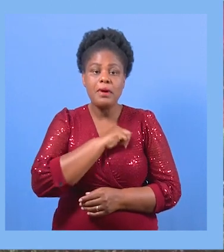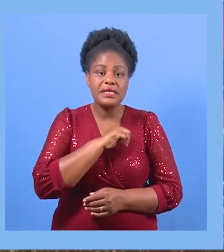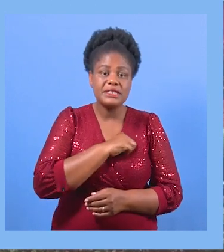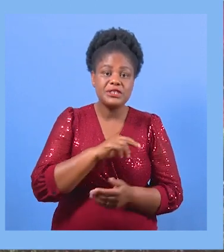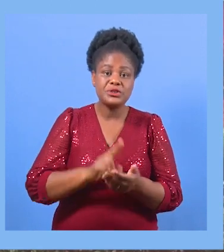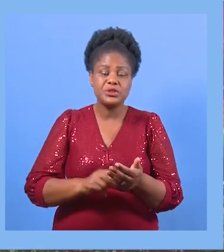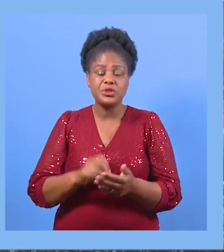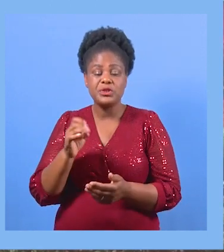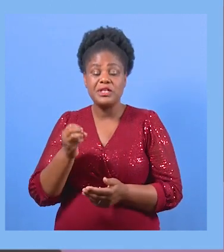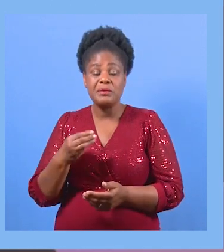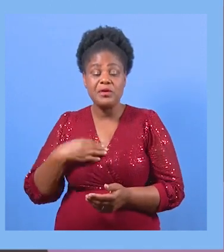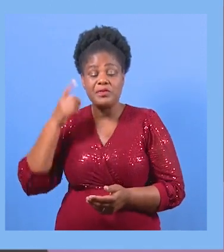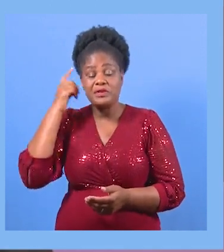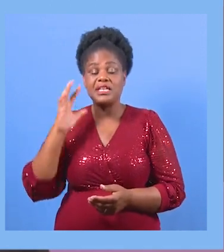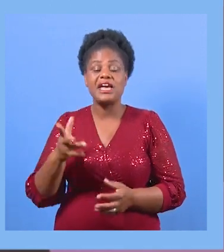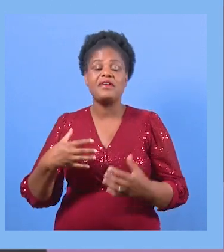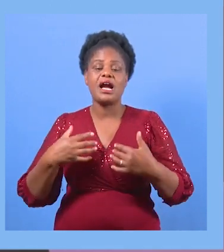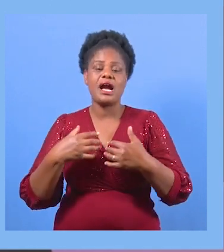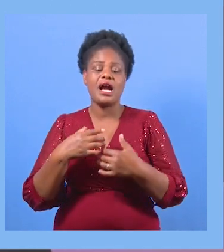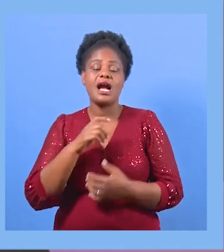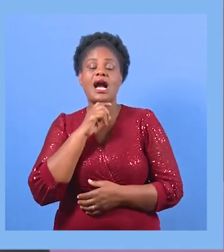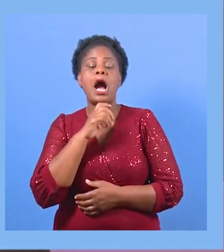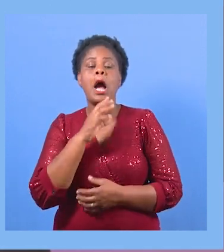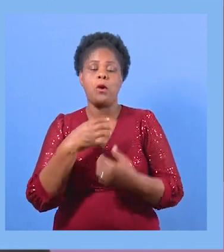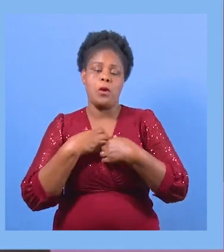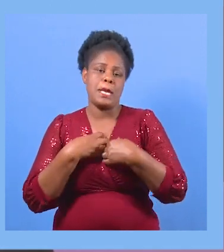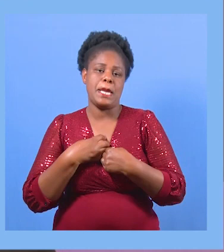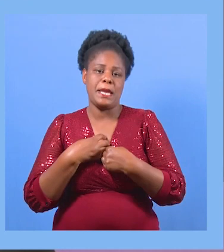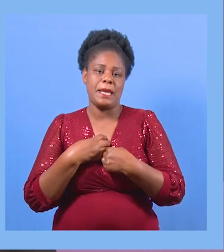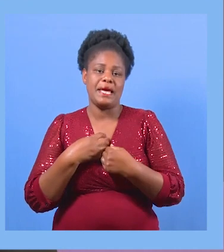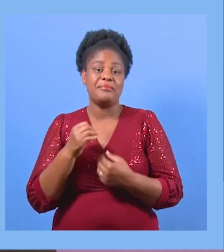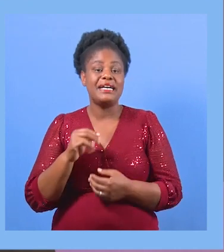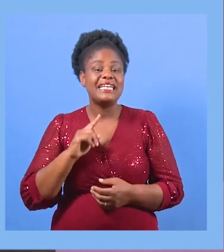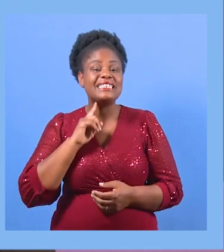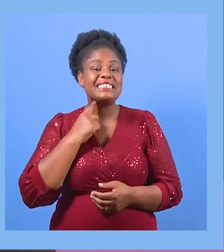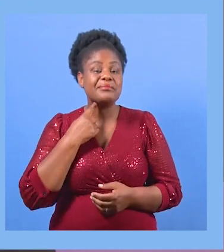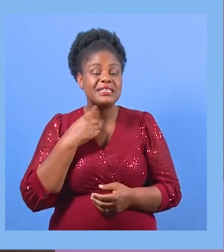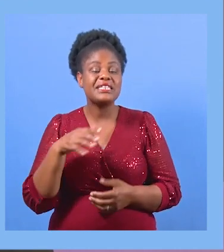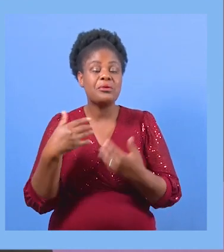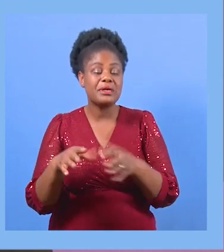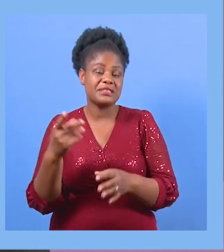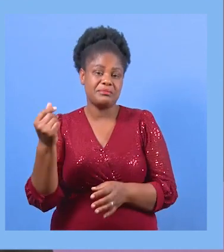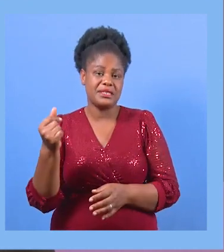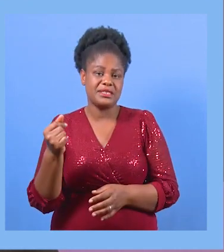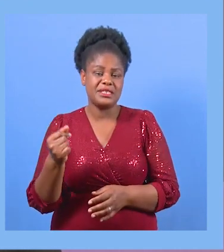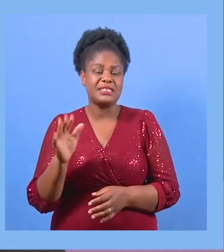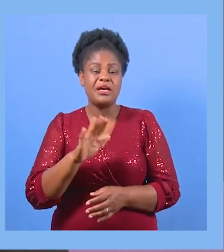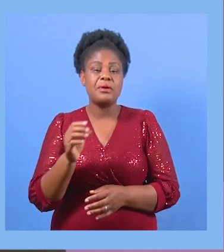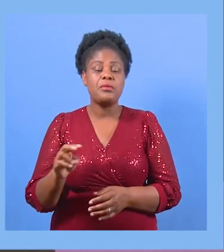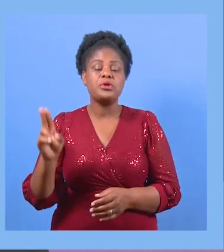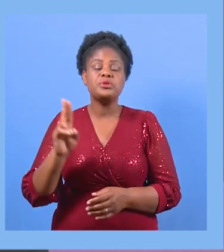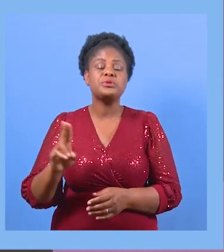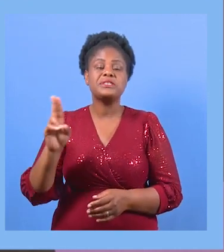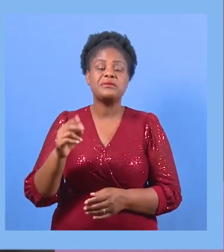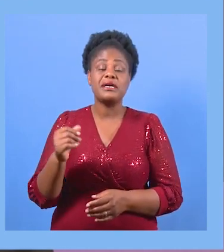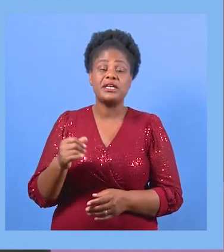munhu akanaka, munhu akasvika. Zvinozoita Mai Chisamba tiri kuti vanhu ngavasiyane zvakanaka. Asi ndiwe uya waishandisa mari yekuvaka upenyu